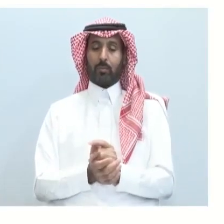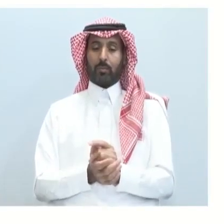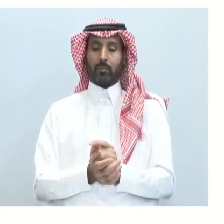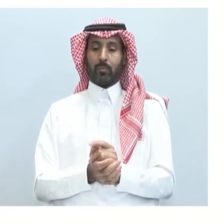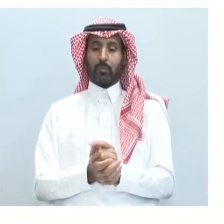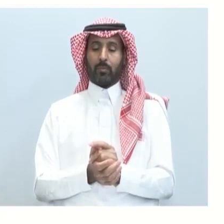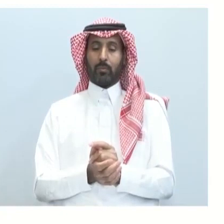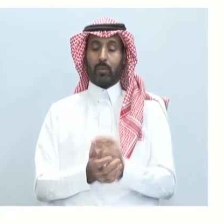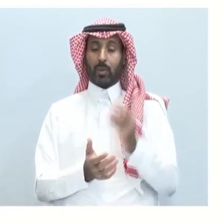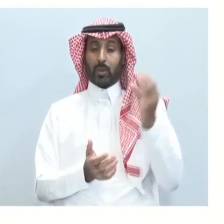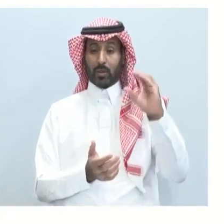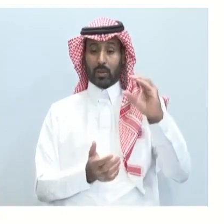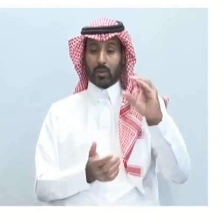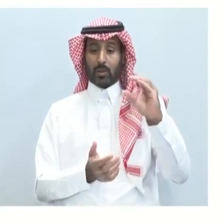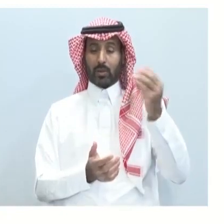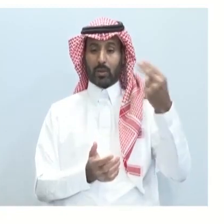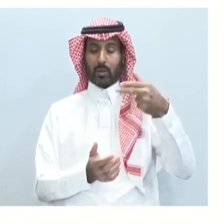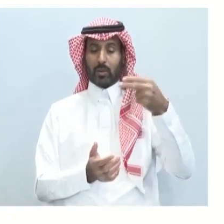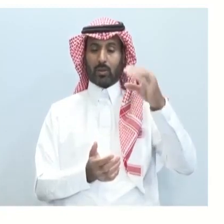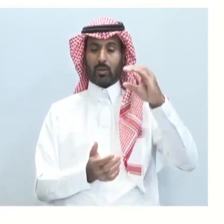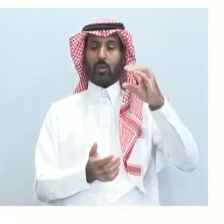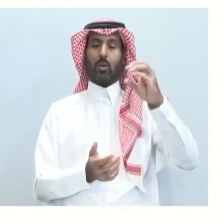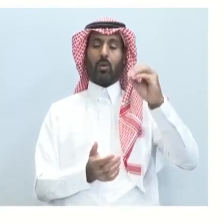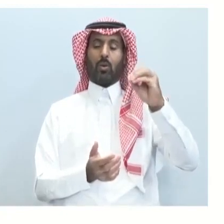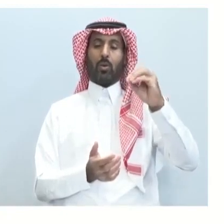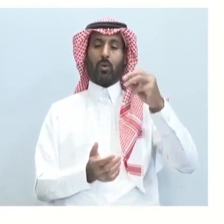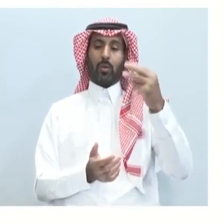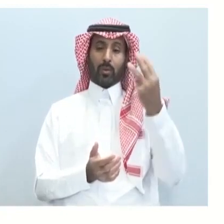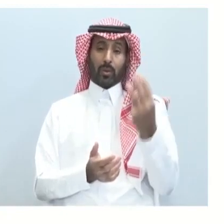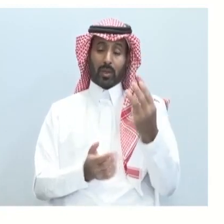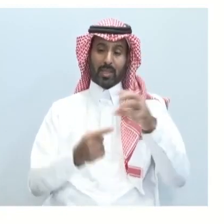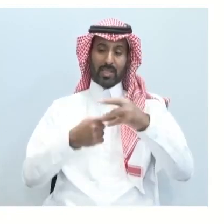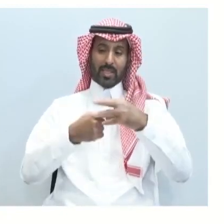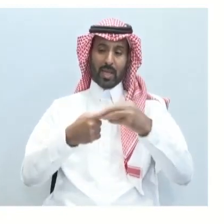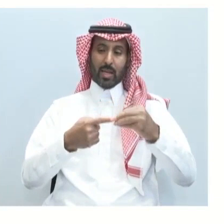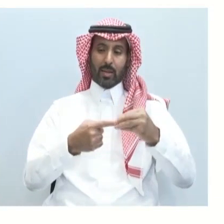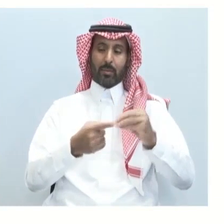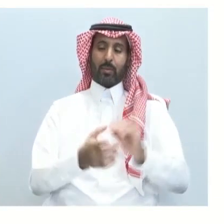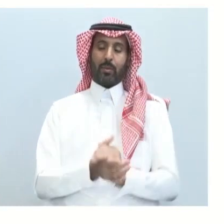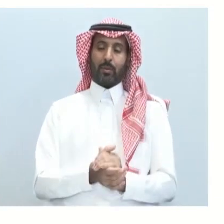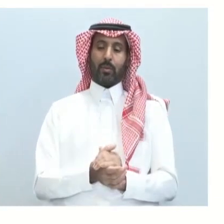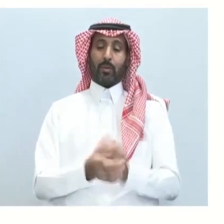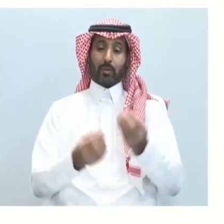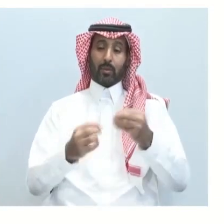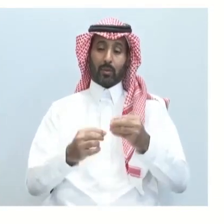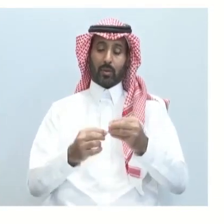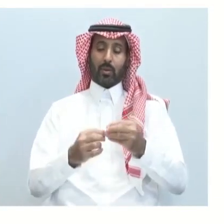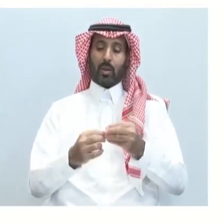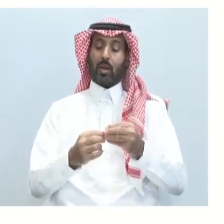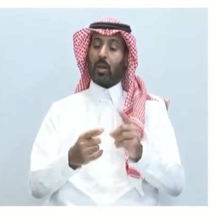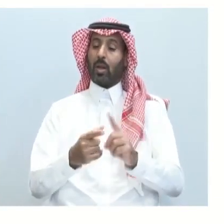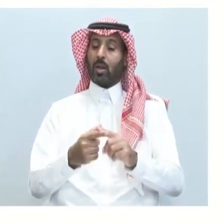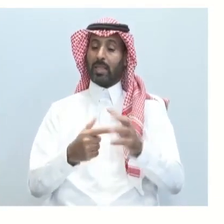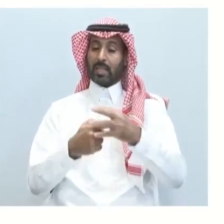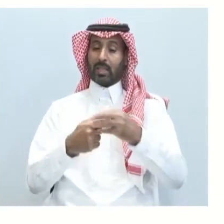لوري انه يحتوي ايون الاتش سي او 3 سالب على ماذا على ايون الهيدروجين